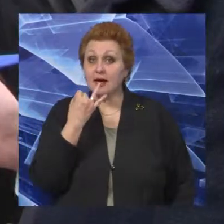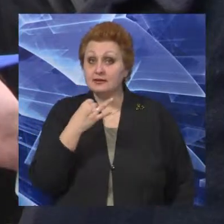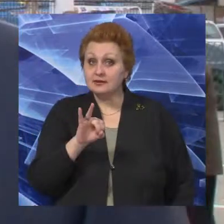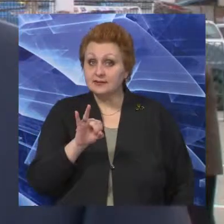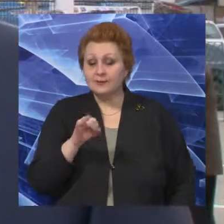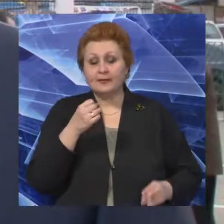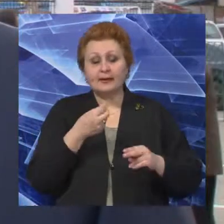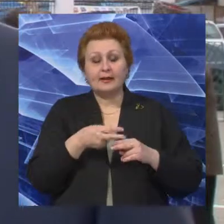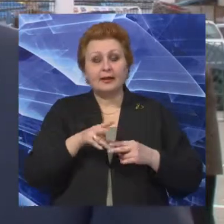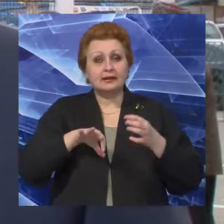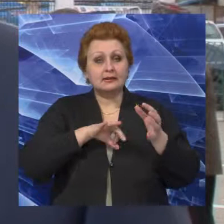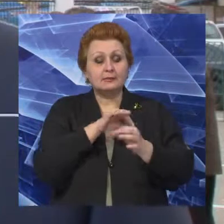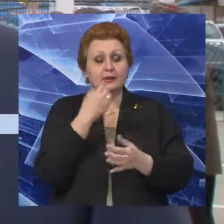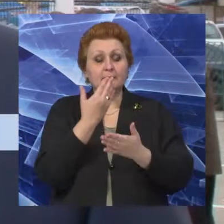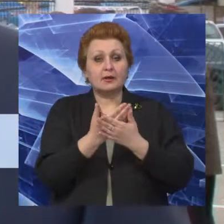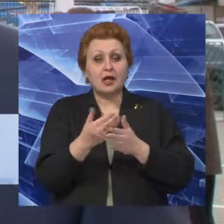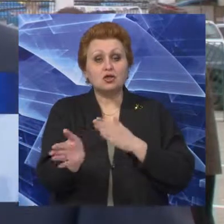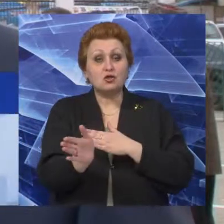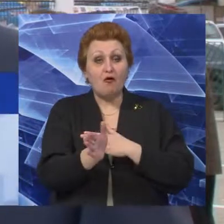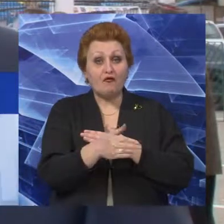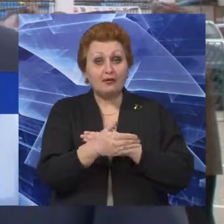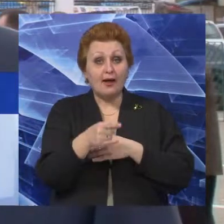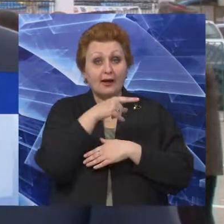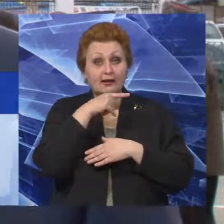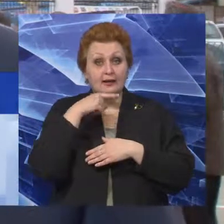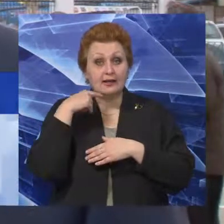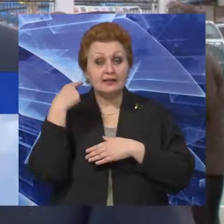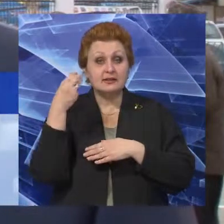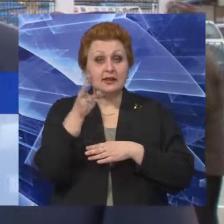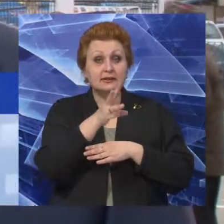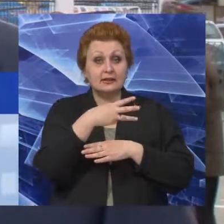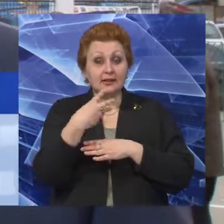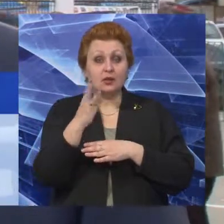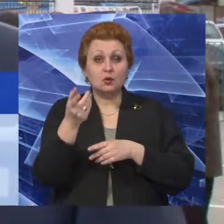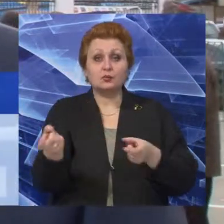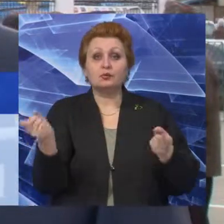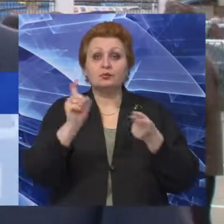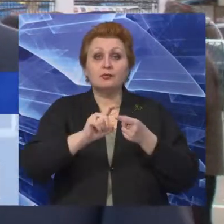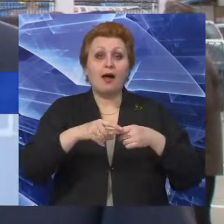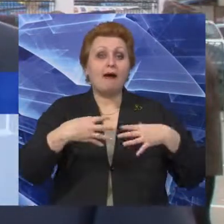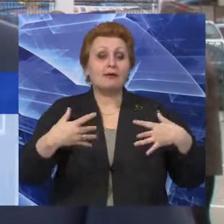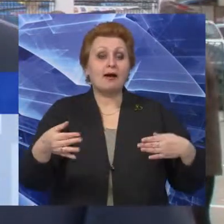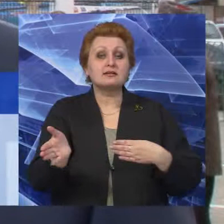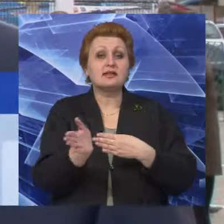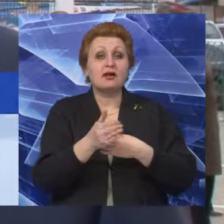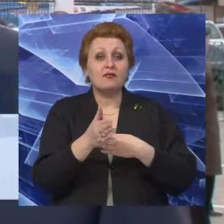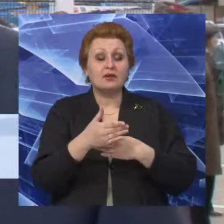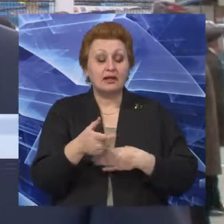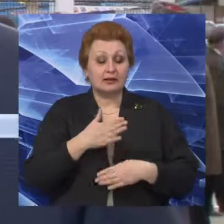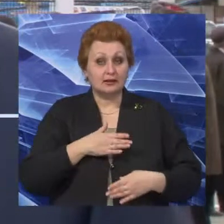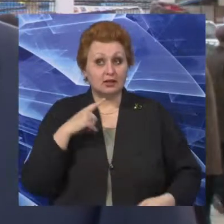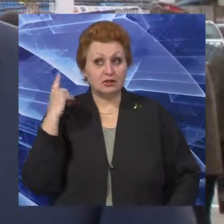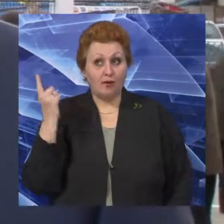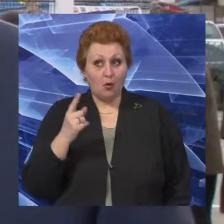Вот данный проект у нас показывает, что флаг России, который сегодня триколор был развернут, им будут прикрепляться разные флаги субъектов из